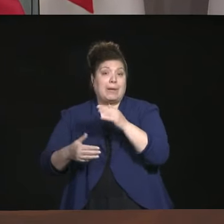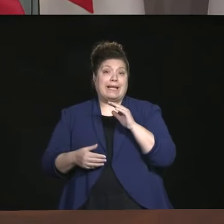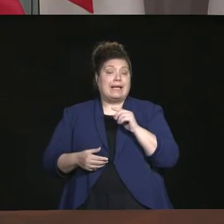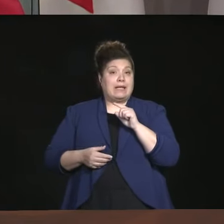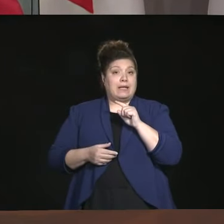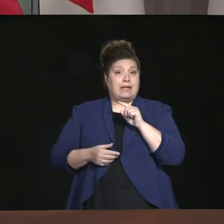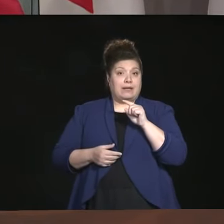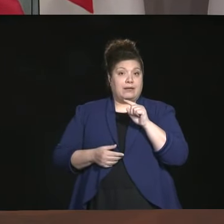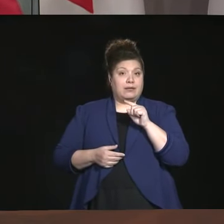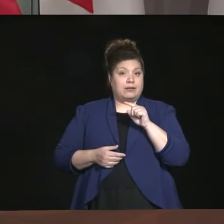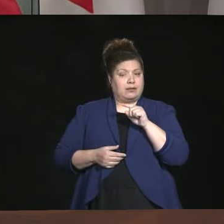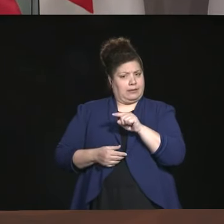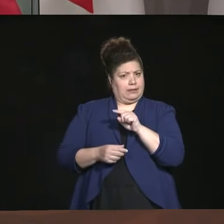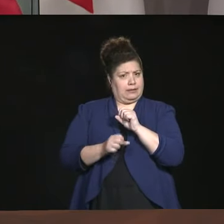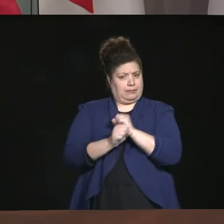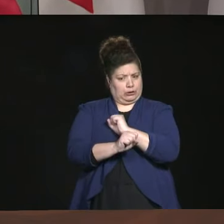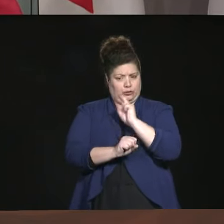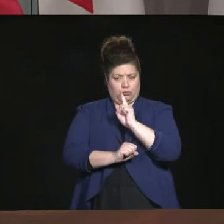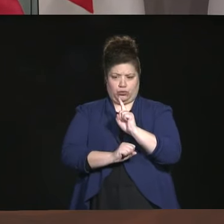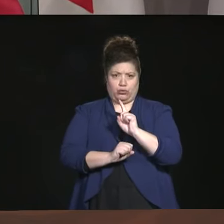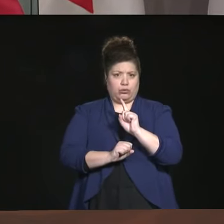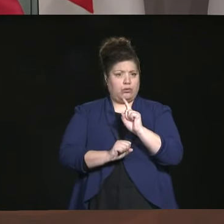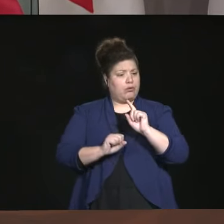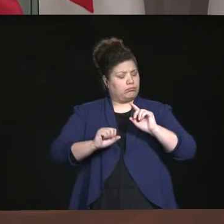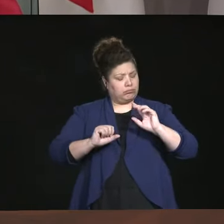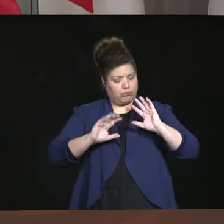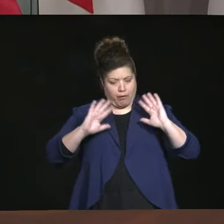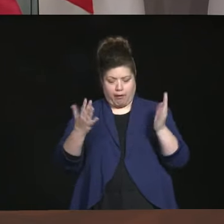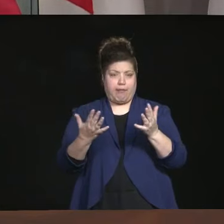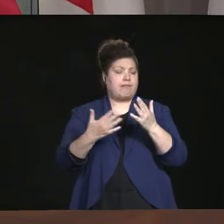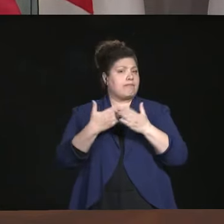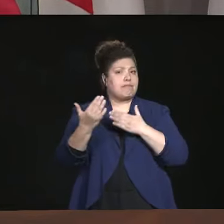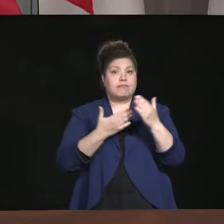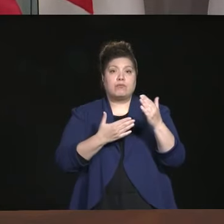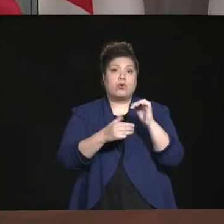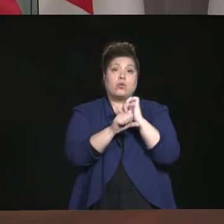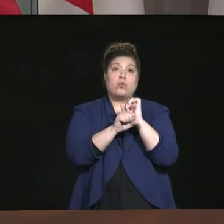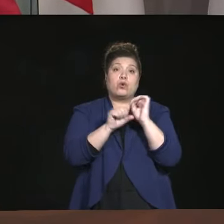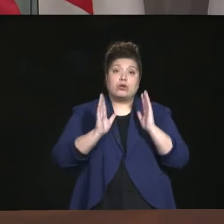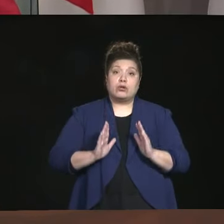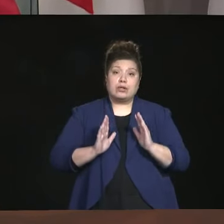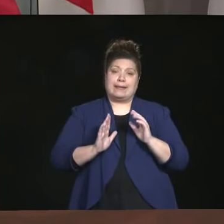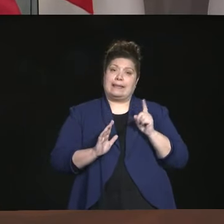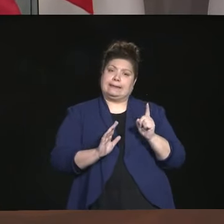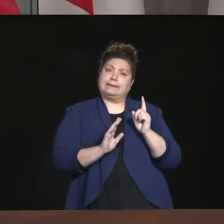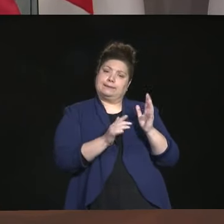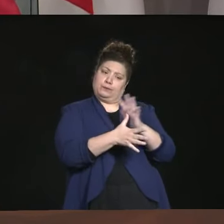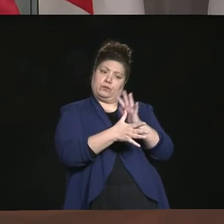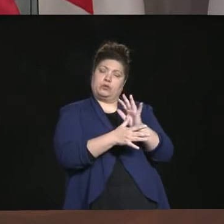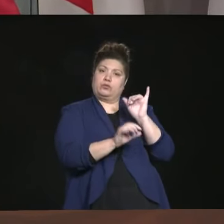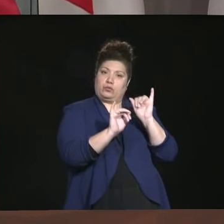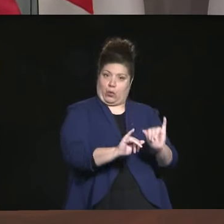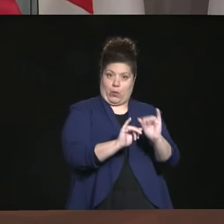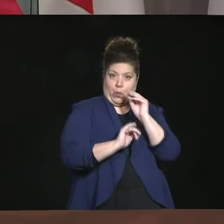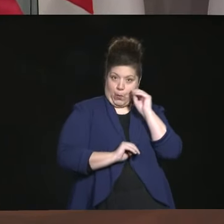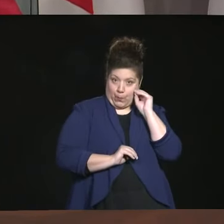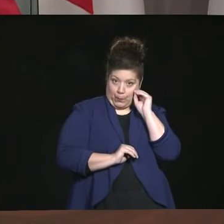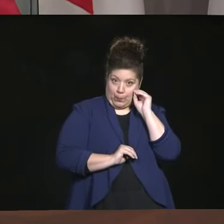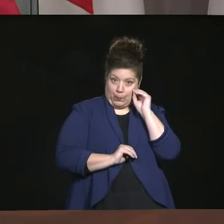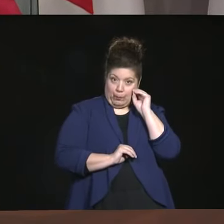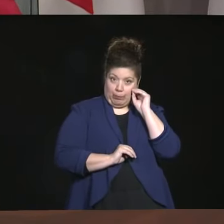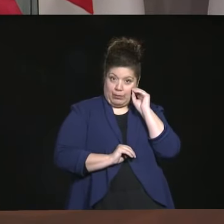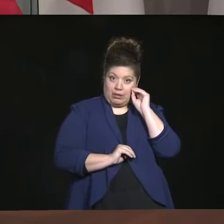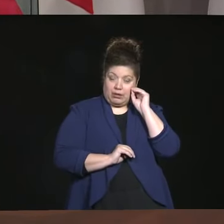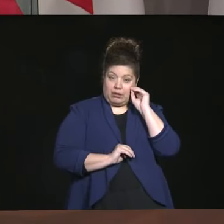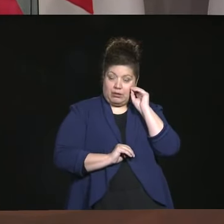travailleurs peuvent rester à la maison si c'est nécessaire ou pour isolation